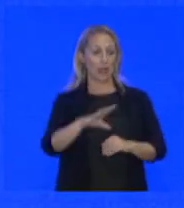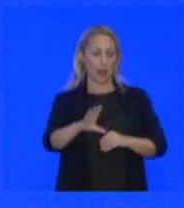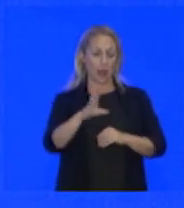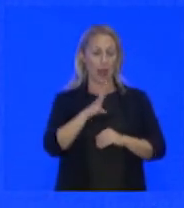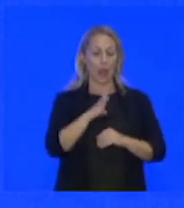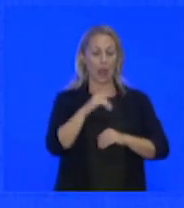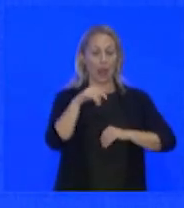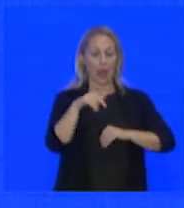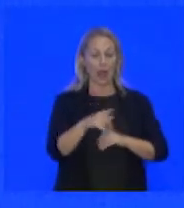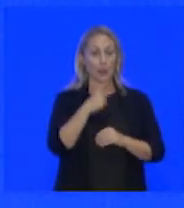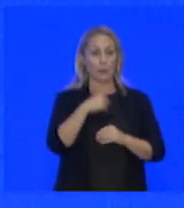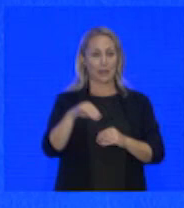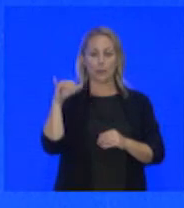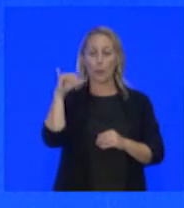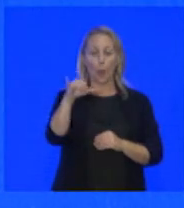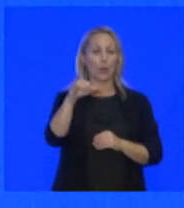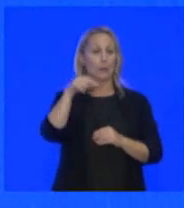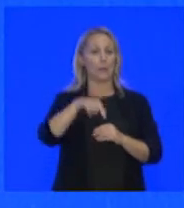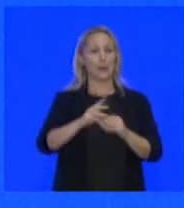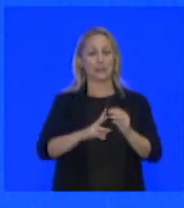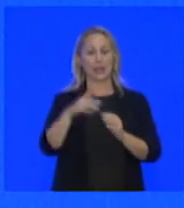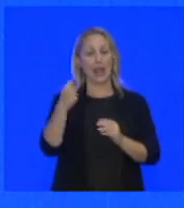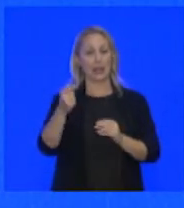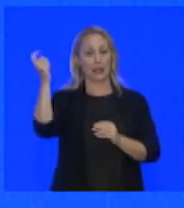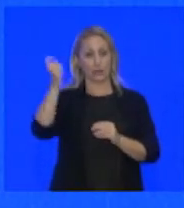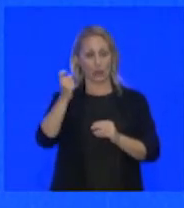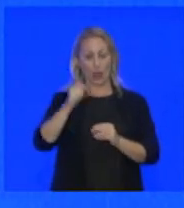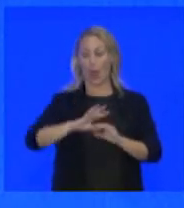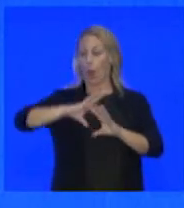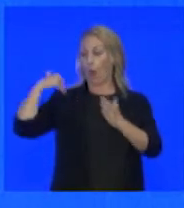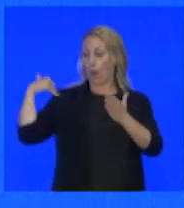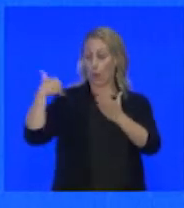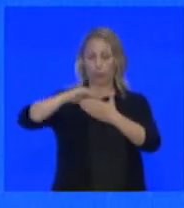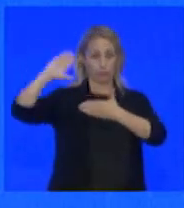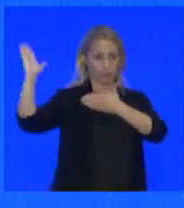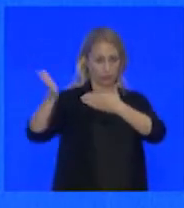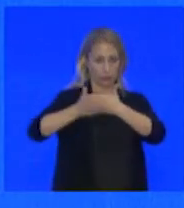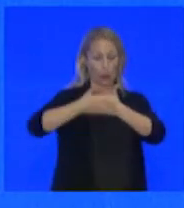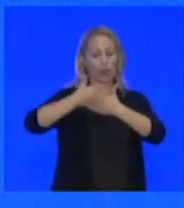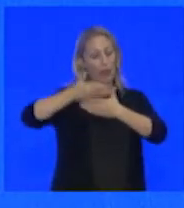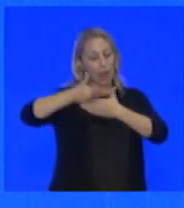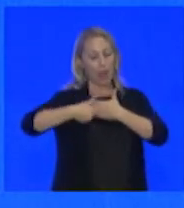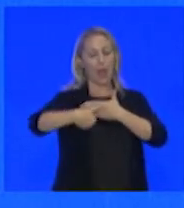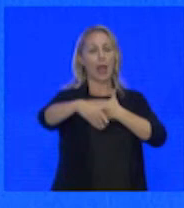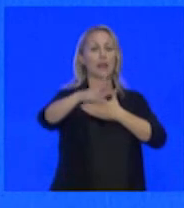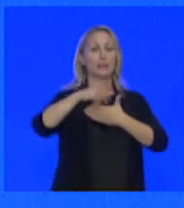πιο θεσμική, μια πιο μόνιμη μορφή. Δεν σταματάμε όμως μόνο εδώ. Το φορολογικό νομοσχέδιο, το